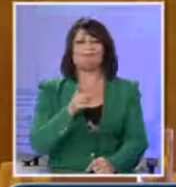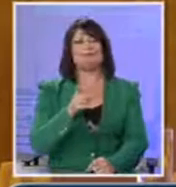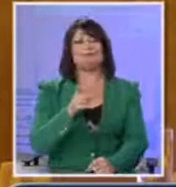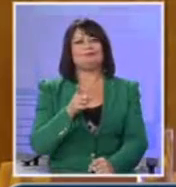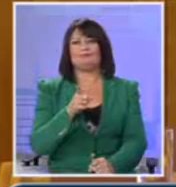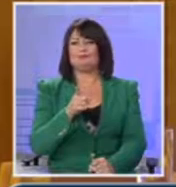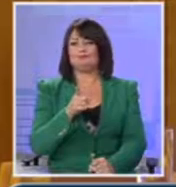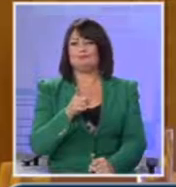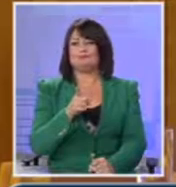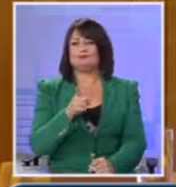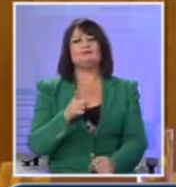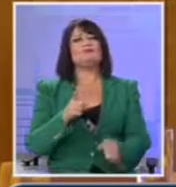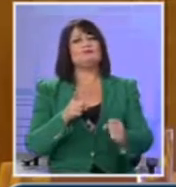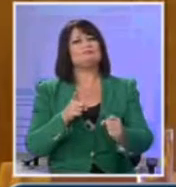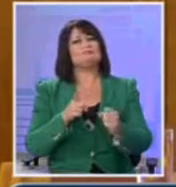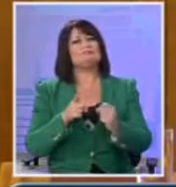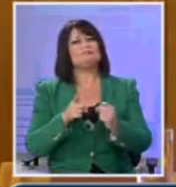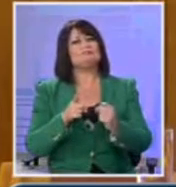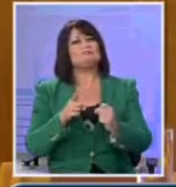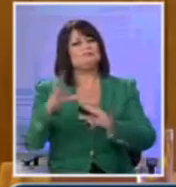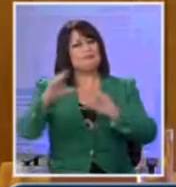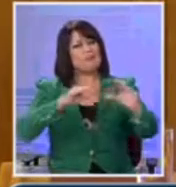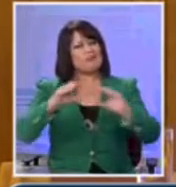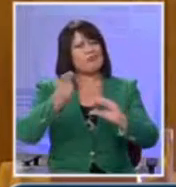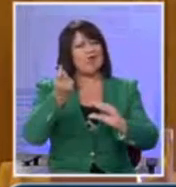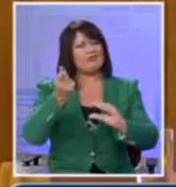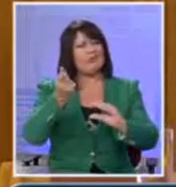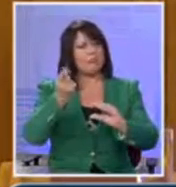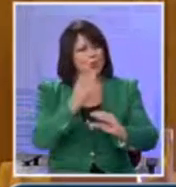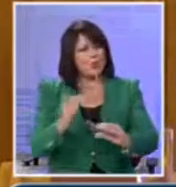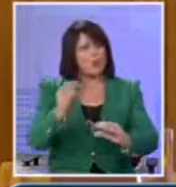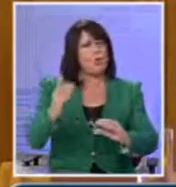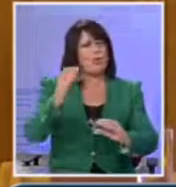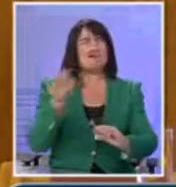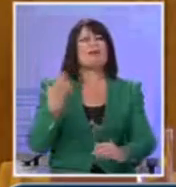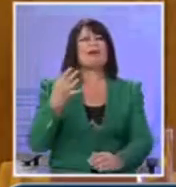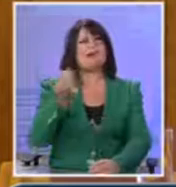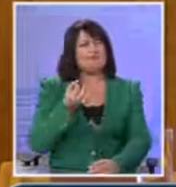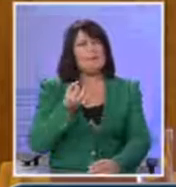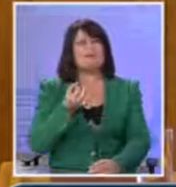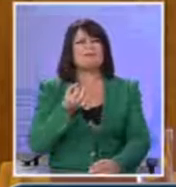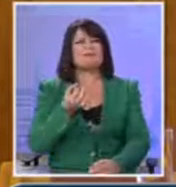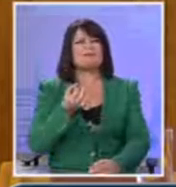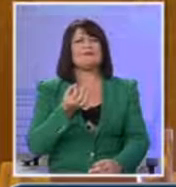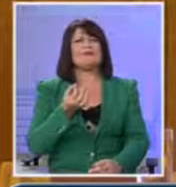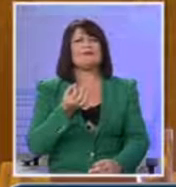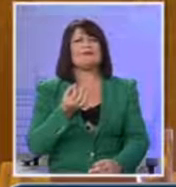την διεύρυνση αυτών των πόρων. Αναφέρθηκε πριν ένας από